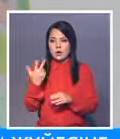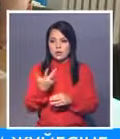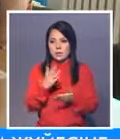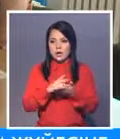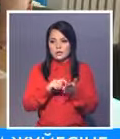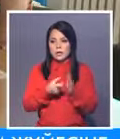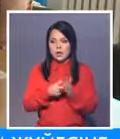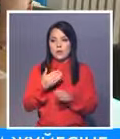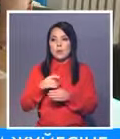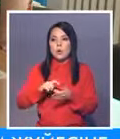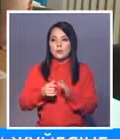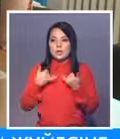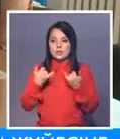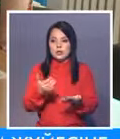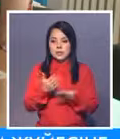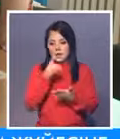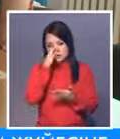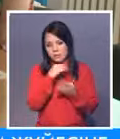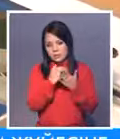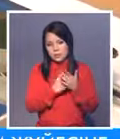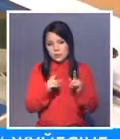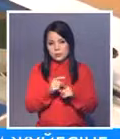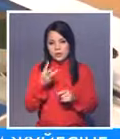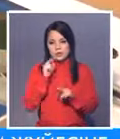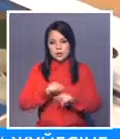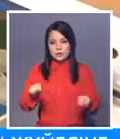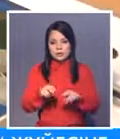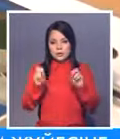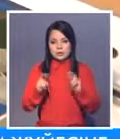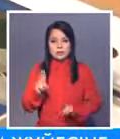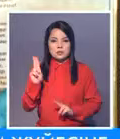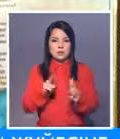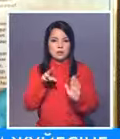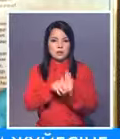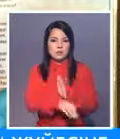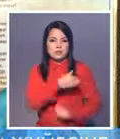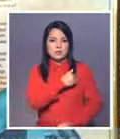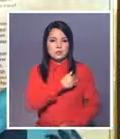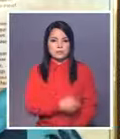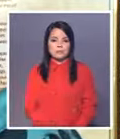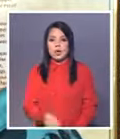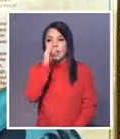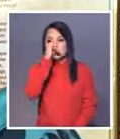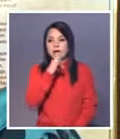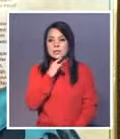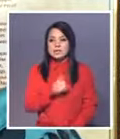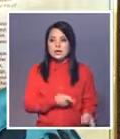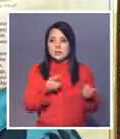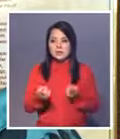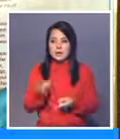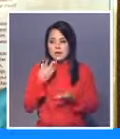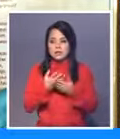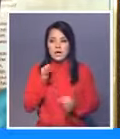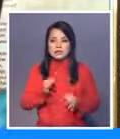қосылды. Себебі қазақстандық білім беру жүйесіне орай бірнеше пән оқыту үдерісіне енгізілмек. Қазақстан стандартына көшкендегі біздің